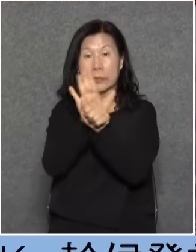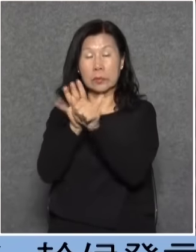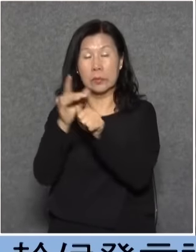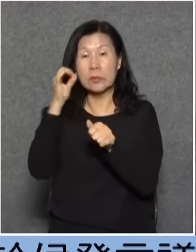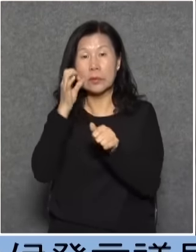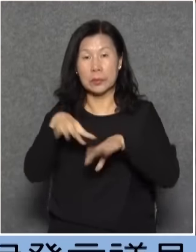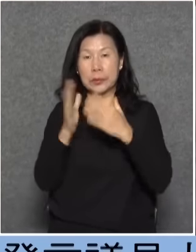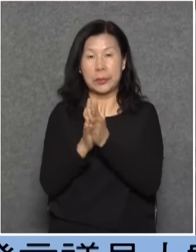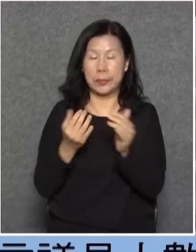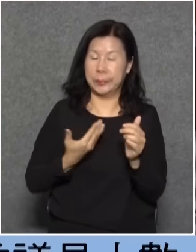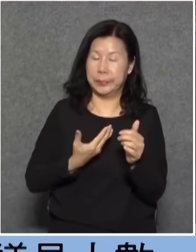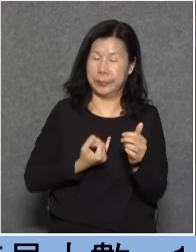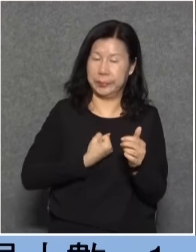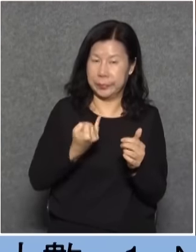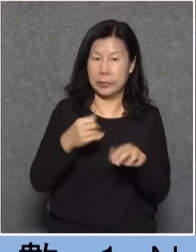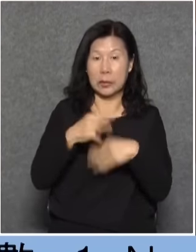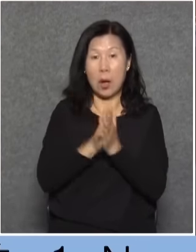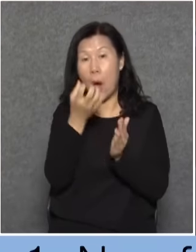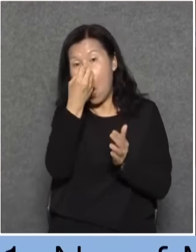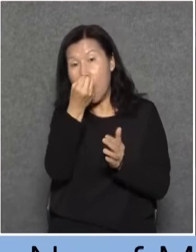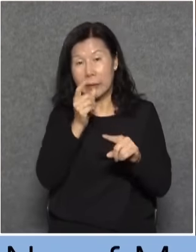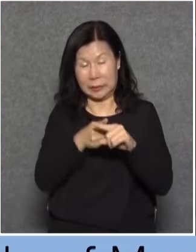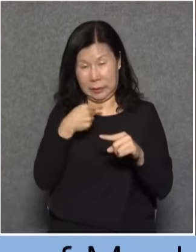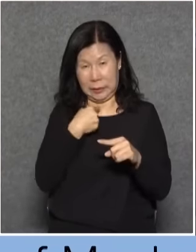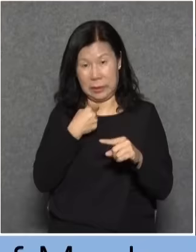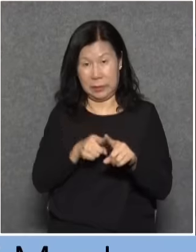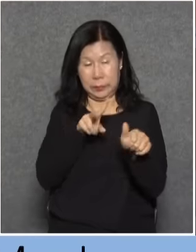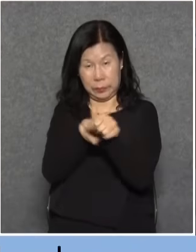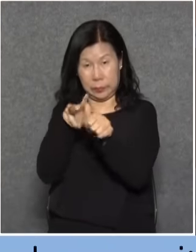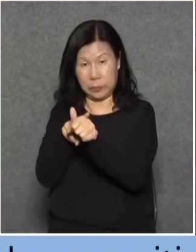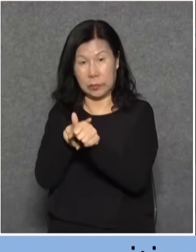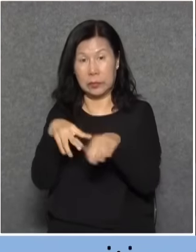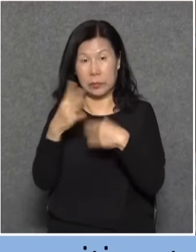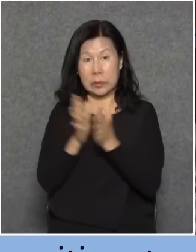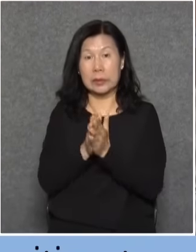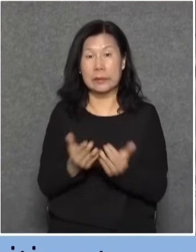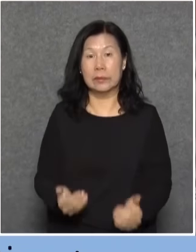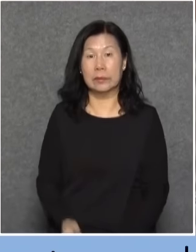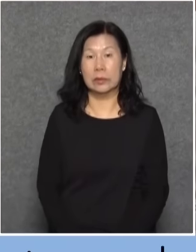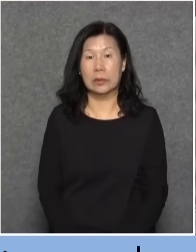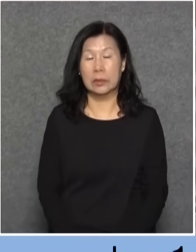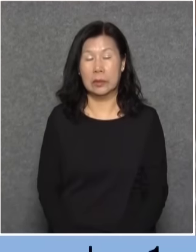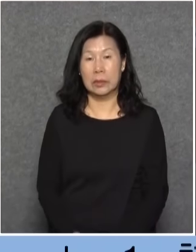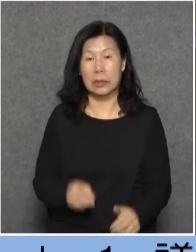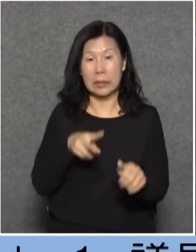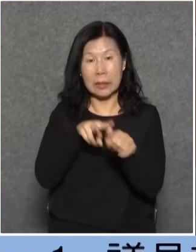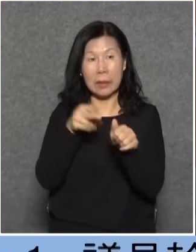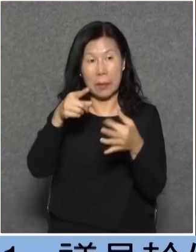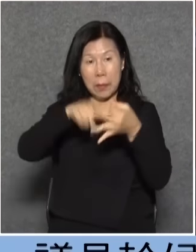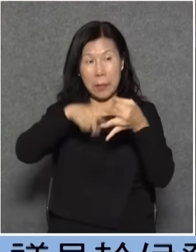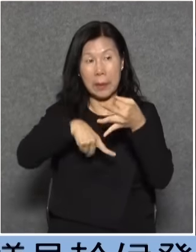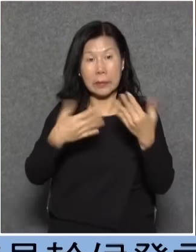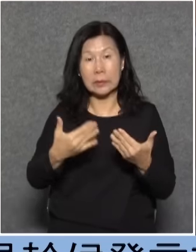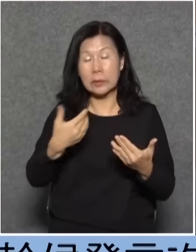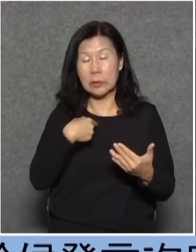无反顾》的小书，提到香港必须约束极端资本主义。资本主义的意识形态原